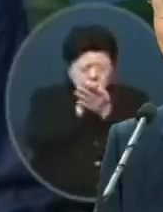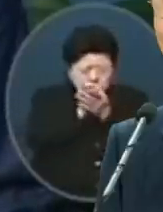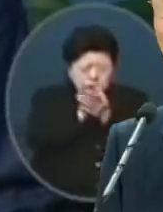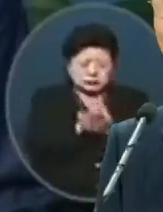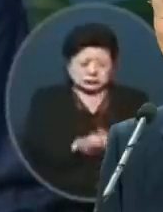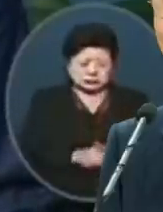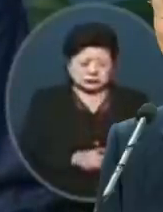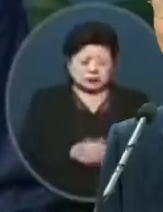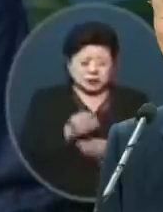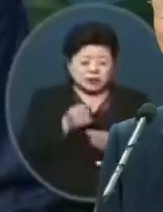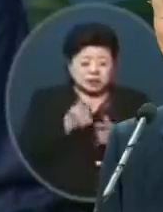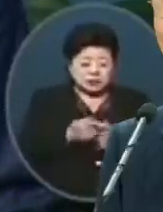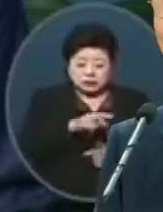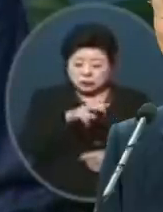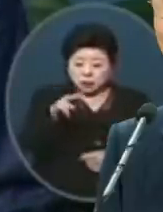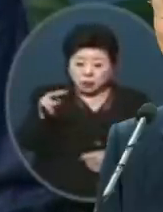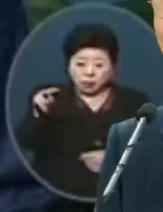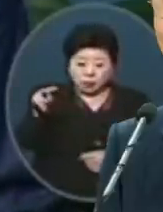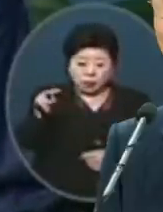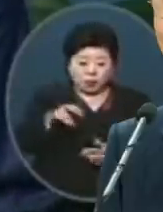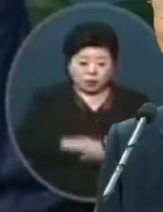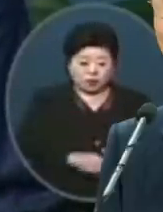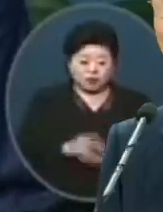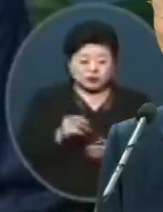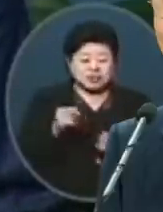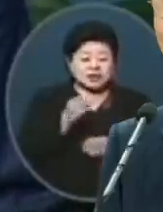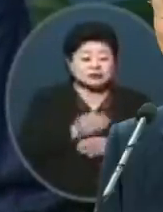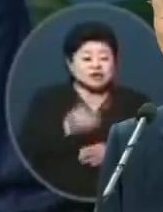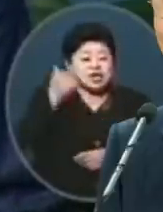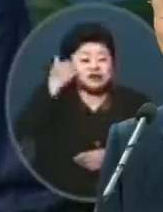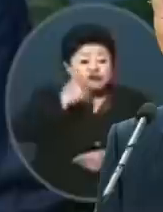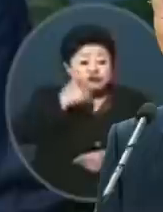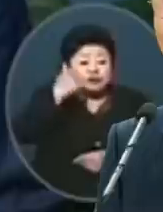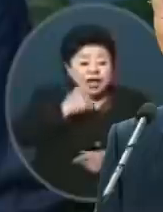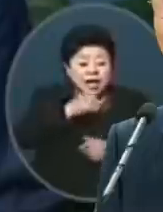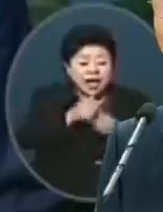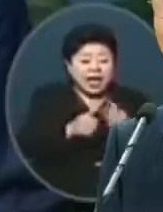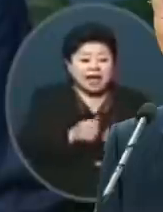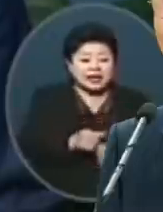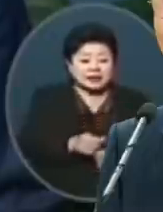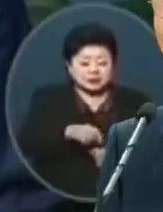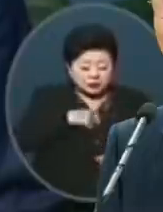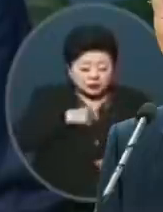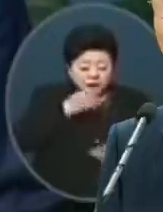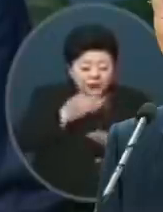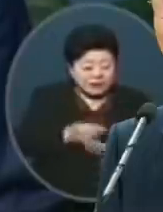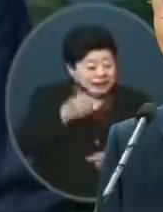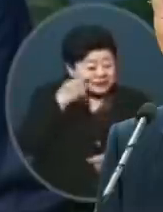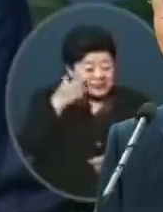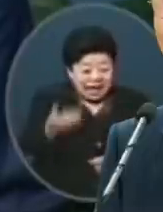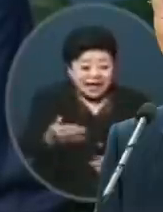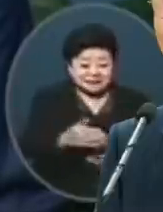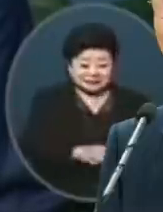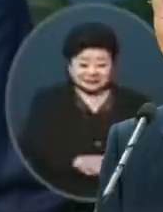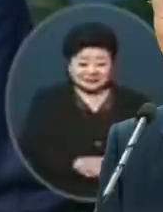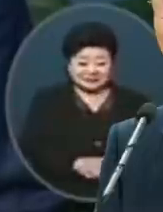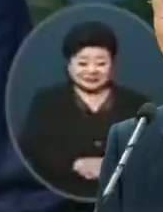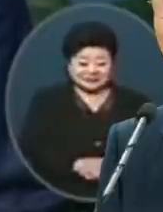그래 예수님이 물었습니다. 두 사람 중에 누가 하나님 앞에 의롭다 함을 받았겠냐?